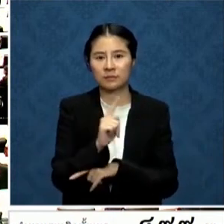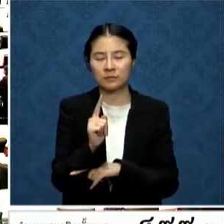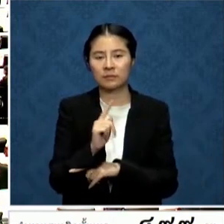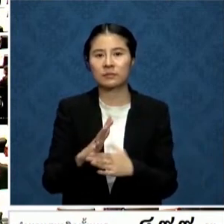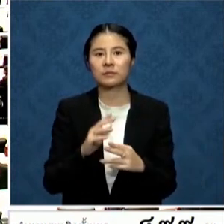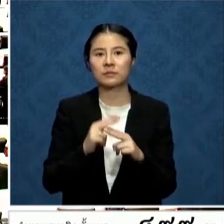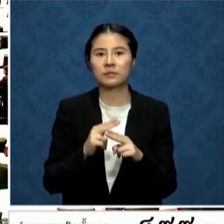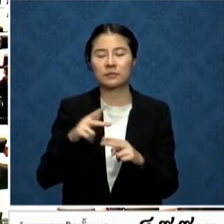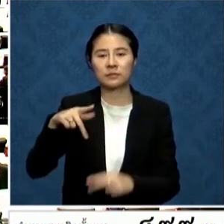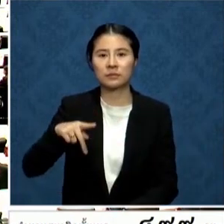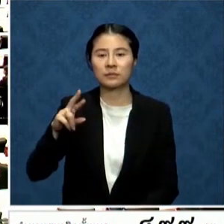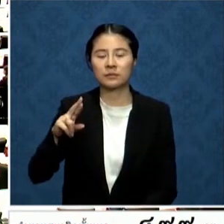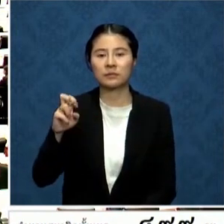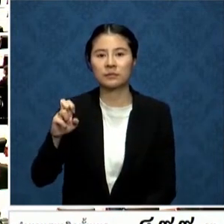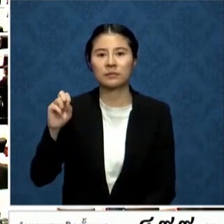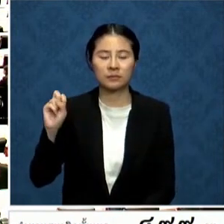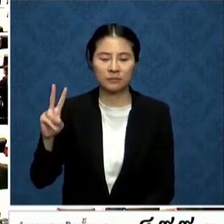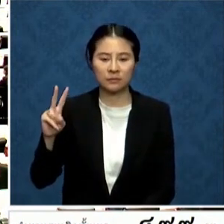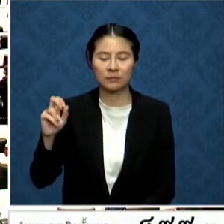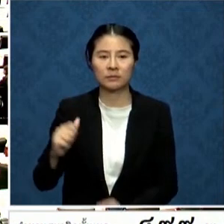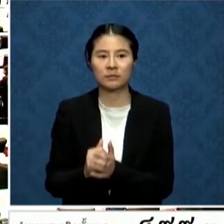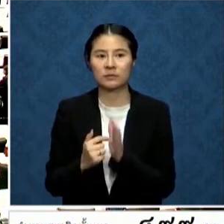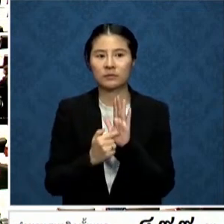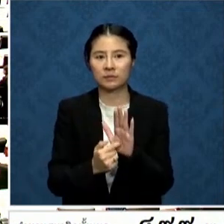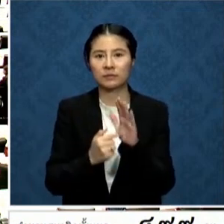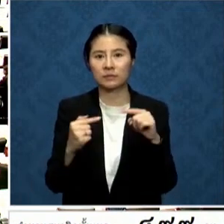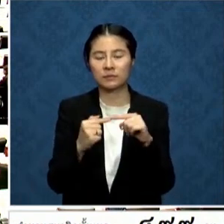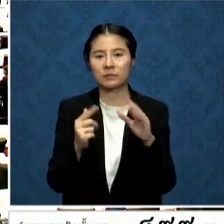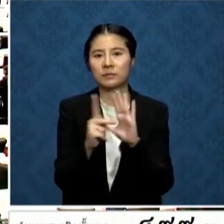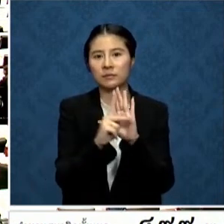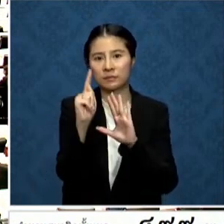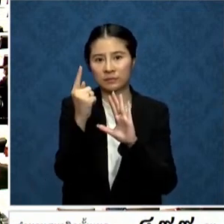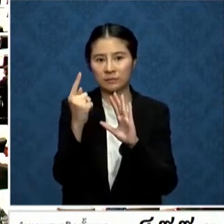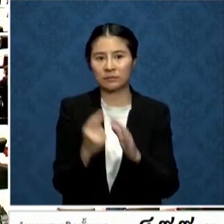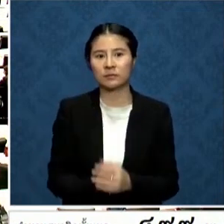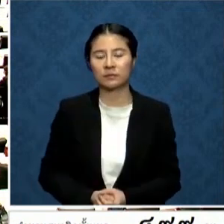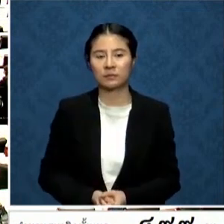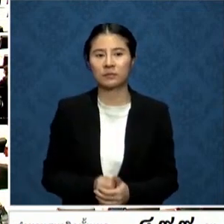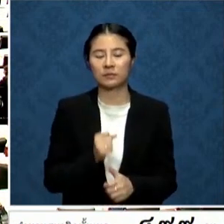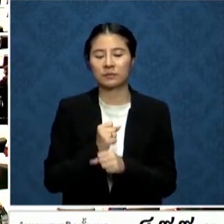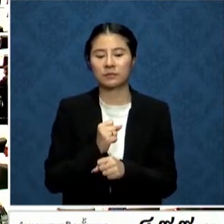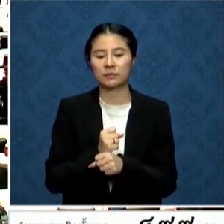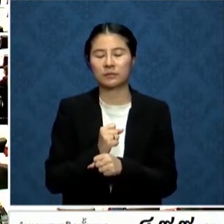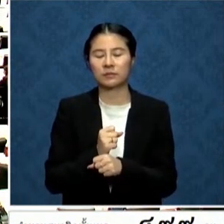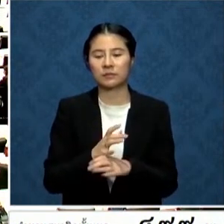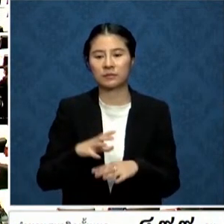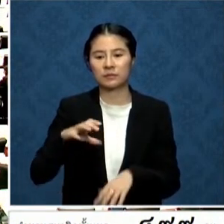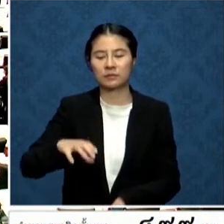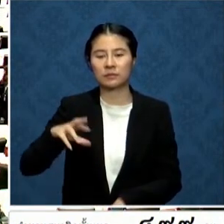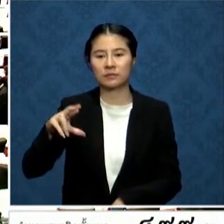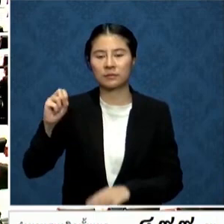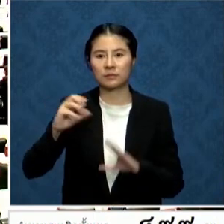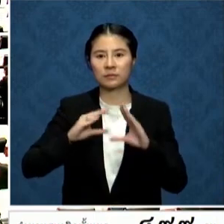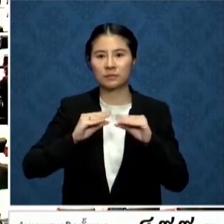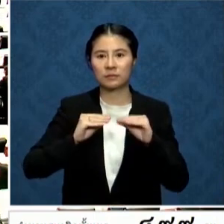วัชรศิลป์นะครับซึ่งท่านก็เสนอไว้ว่าเป็นข้อบังคับที่ทำให้สภาก้าวหน้าหลาย